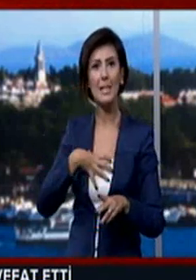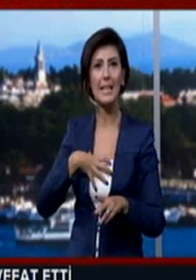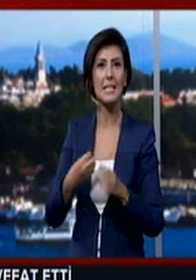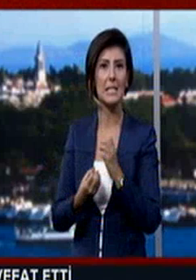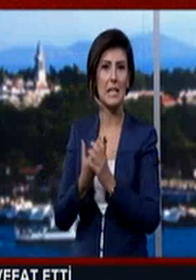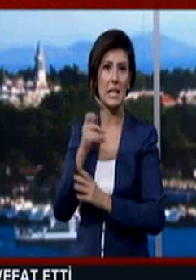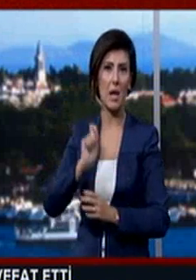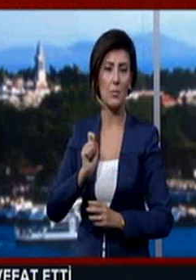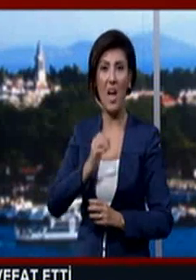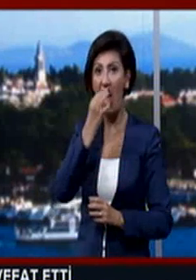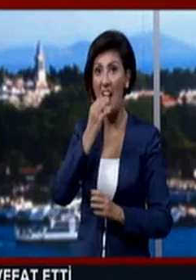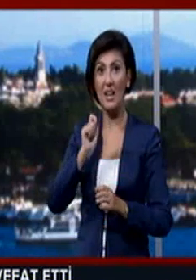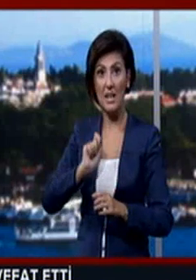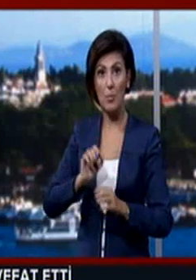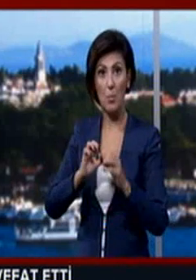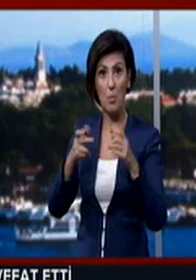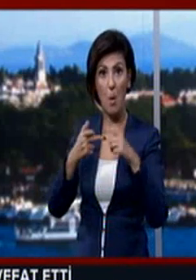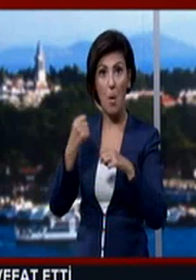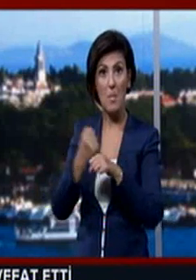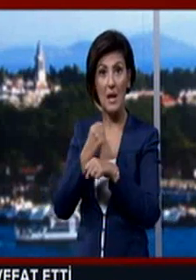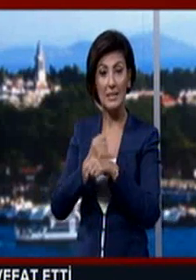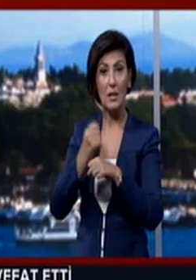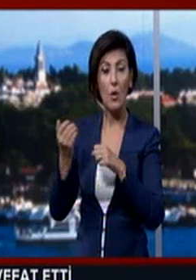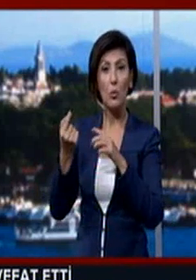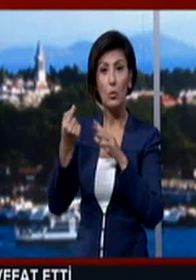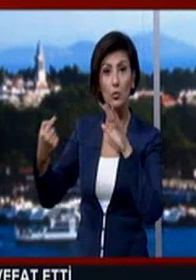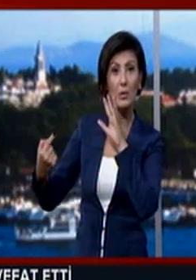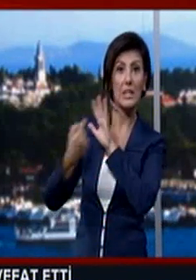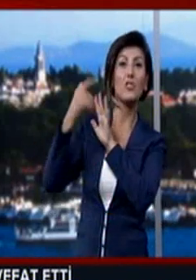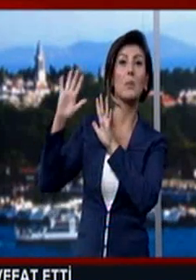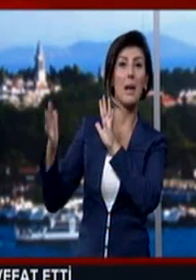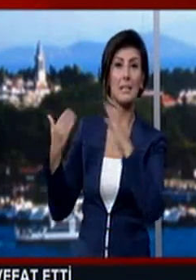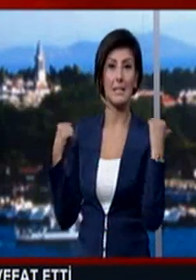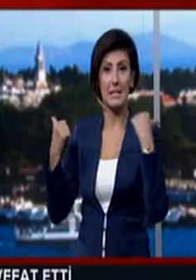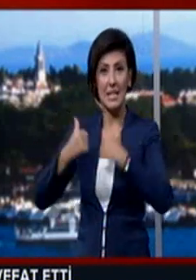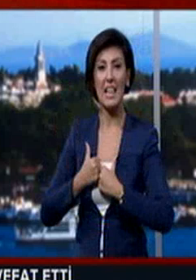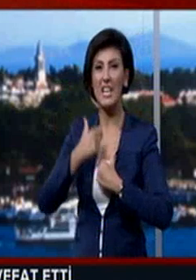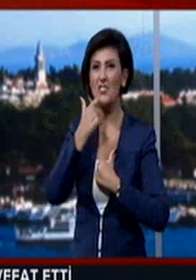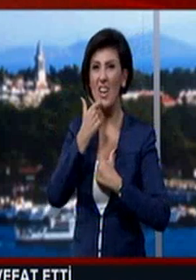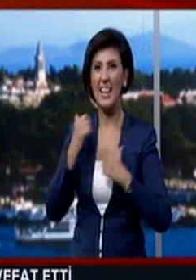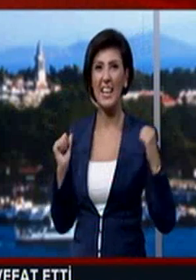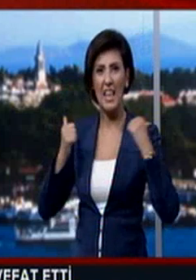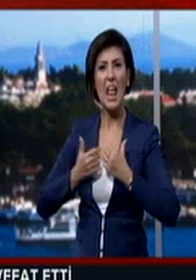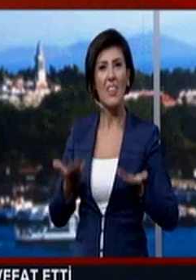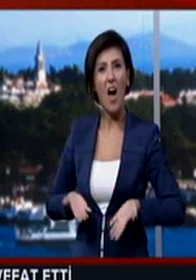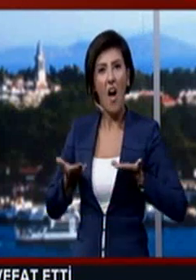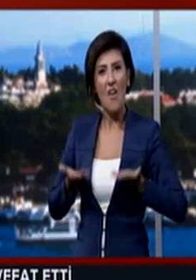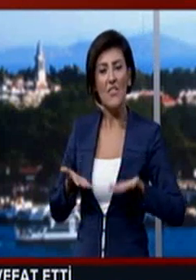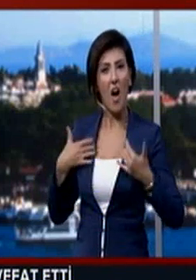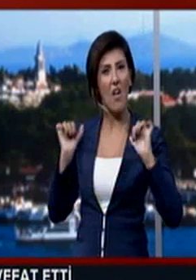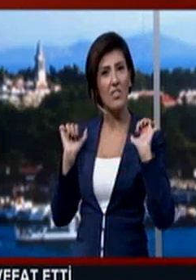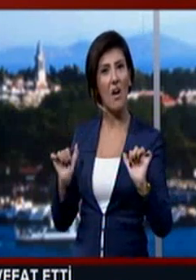yapıyor. Ankara'da üretilen bor madeninden yapılan kurşun geçirmez yelekler, çelik yeleklerden hem hafif hem de daha